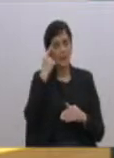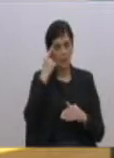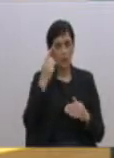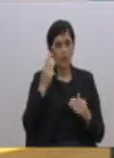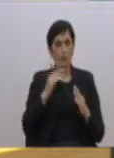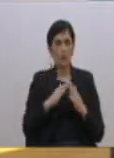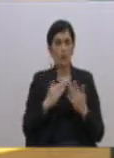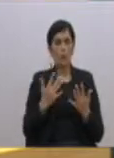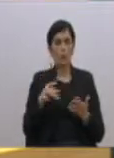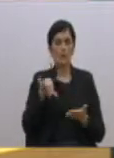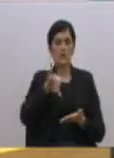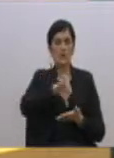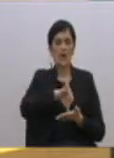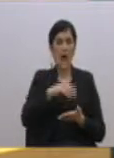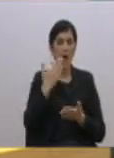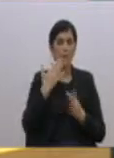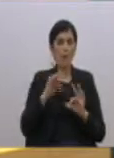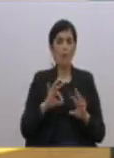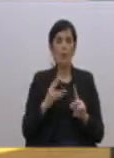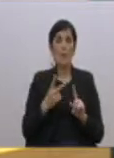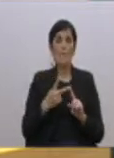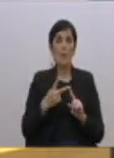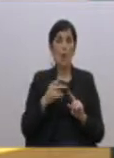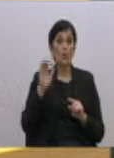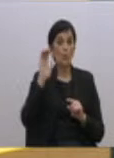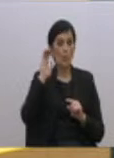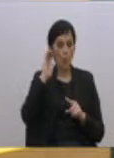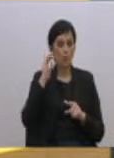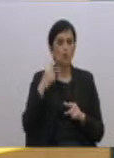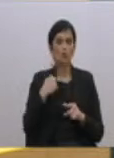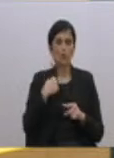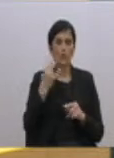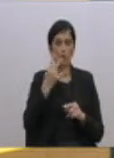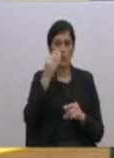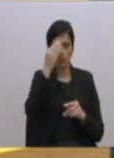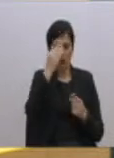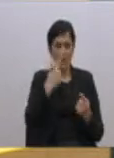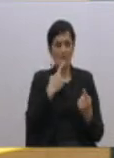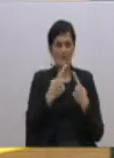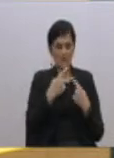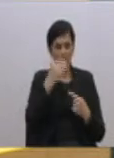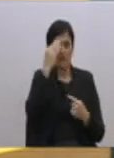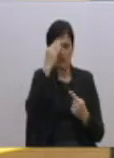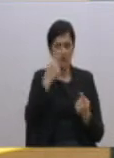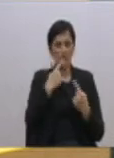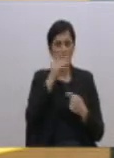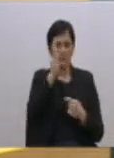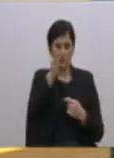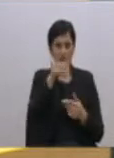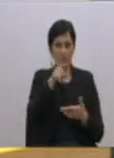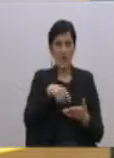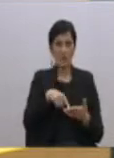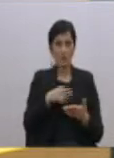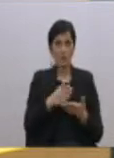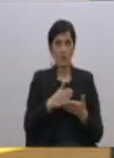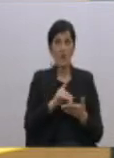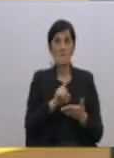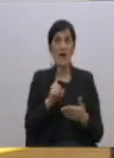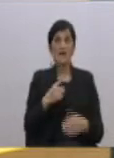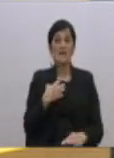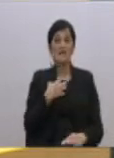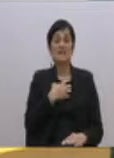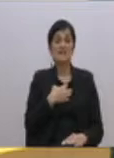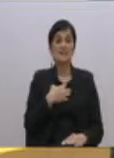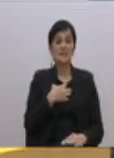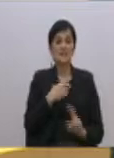da, da, da, da, eu am mosmenit drus, am zis, mă dau imgelul, da, imgelul, că te vați dați mule bulior. Mă gândeam, zidit a din